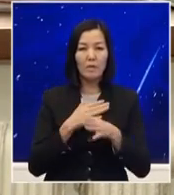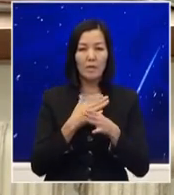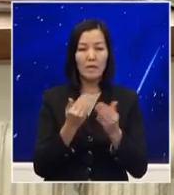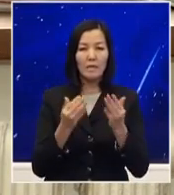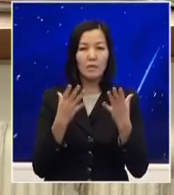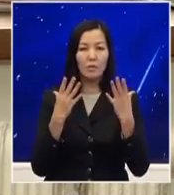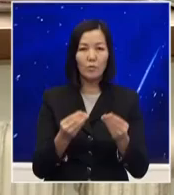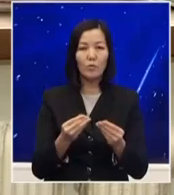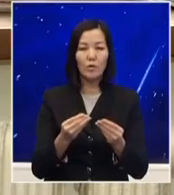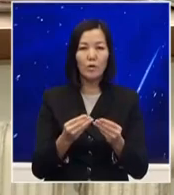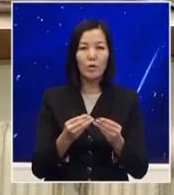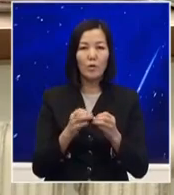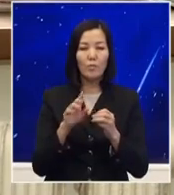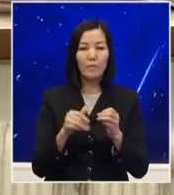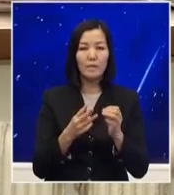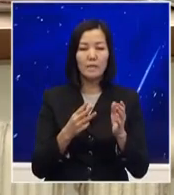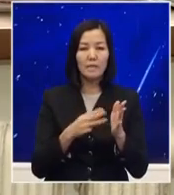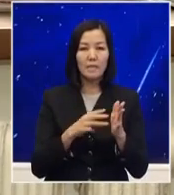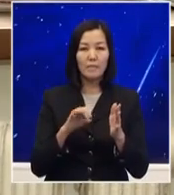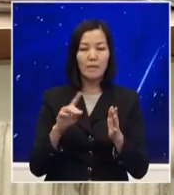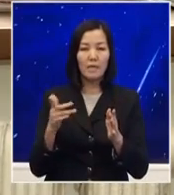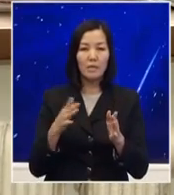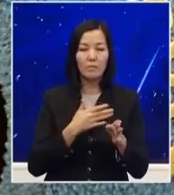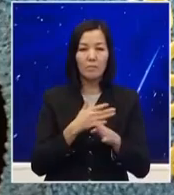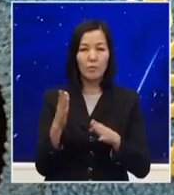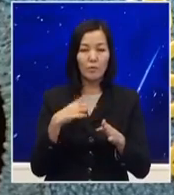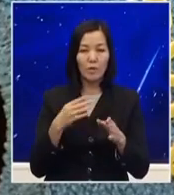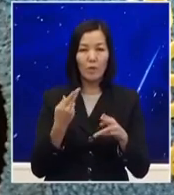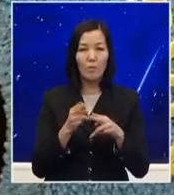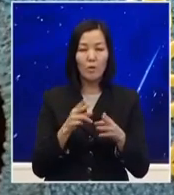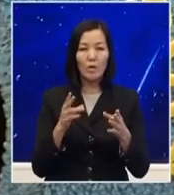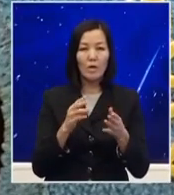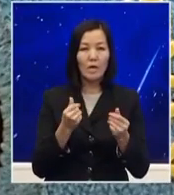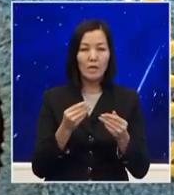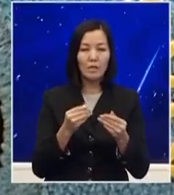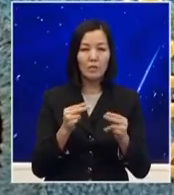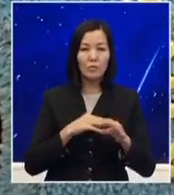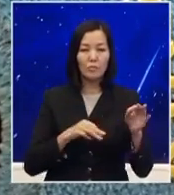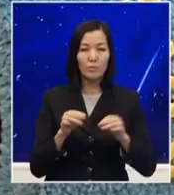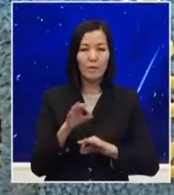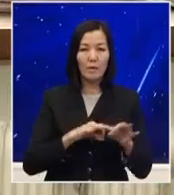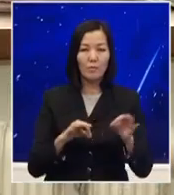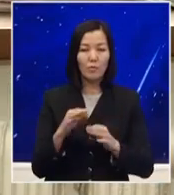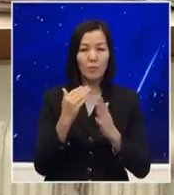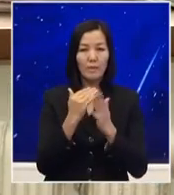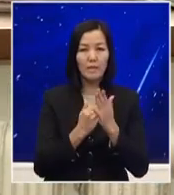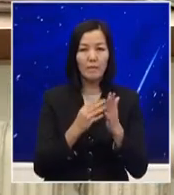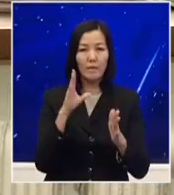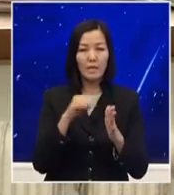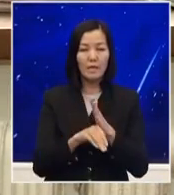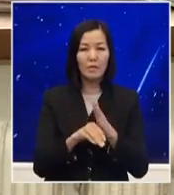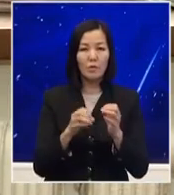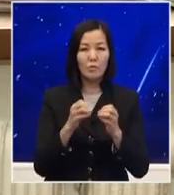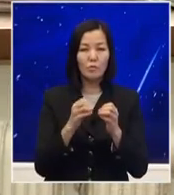Қазіргі таңда 15,8 миллиард теңге қажетті мақсатқа жұмсалды. Бұл қаражат жұмыспен қамту жол картасы бағдарламасымен 3 қала мен